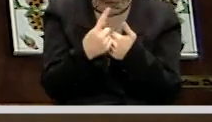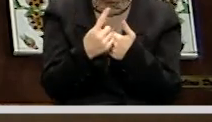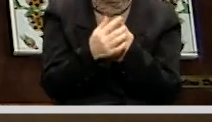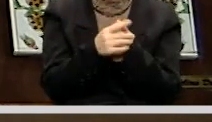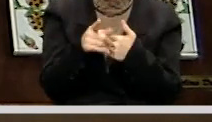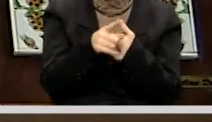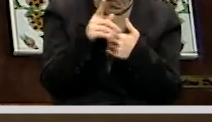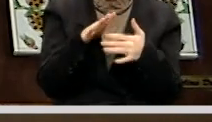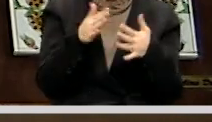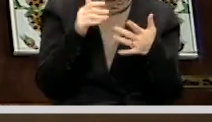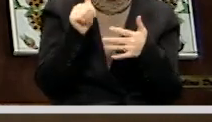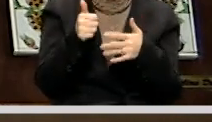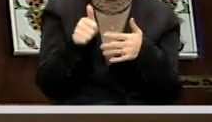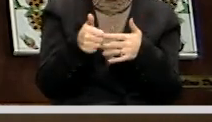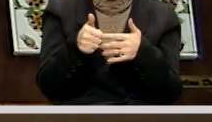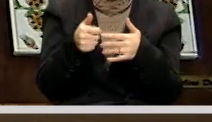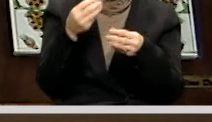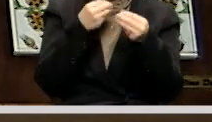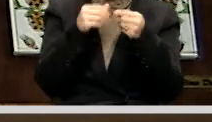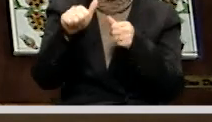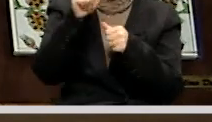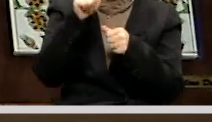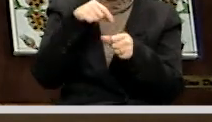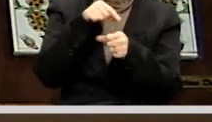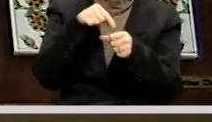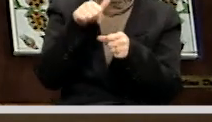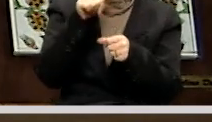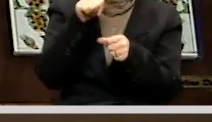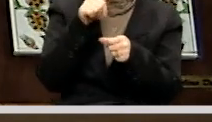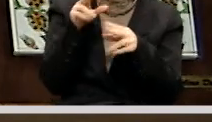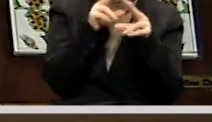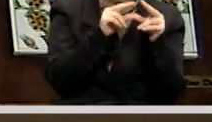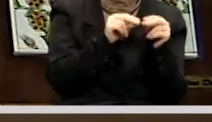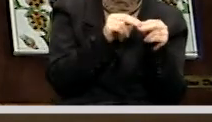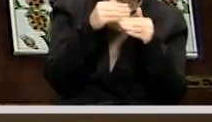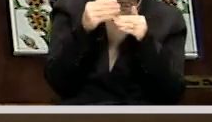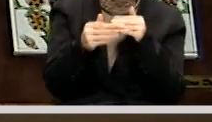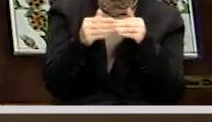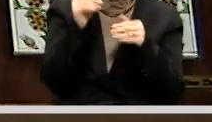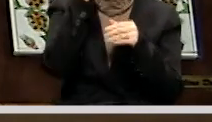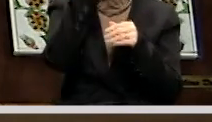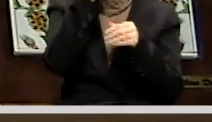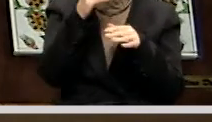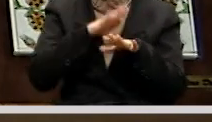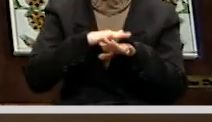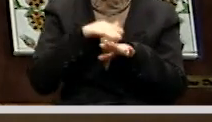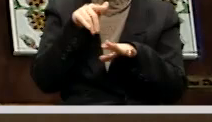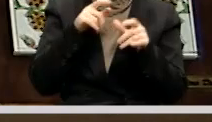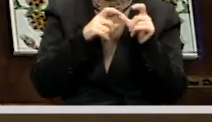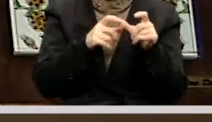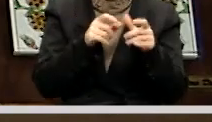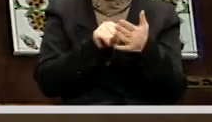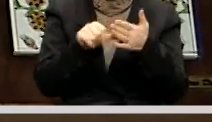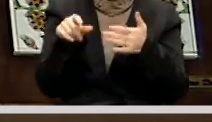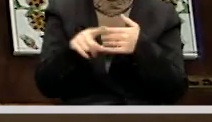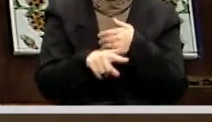tüketeceğiz, çaylar özellikle kış aylarında ya da yaz aylarında hani uykuya geçişimi yine kolaylaştıran ama öncesinde şunu soracağım. Şimdi tüm bu anlattığınız şeyler